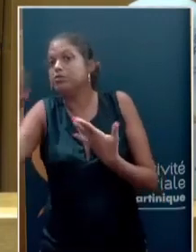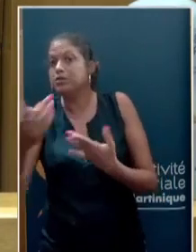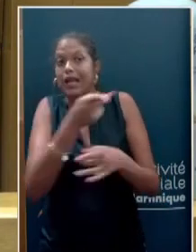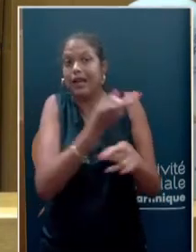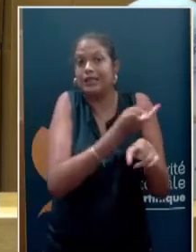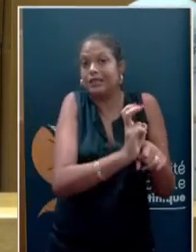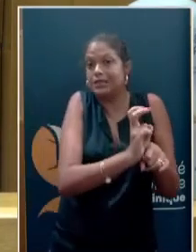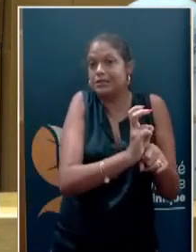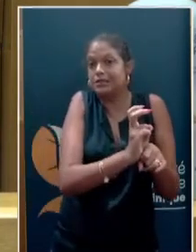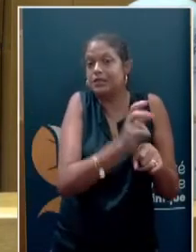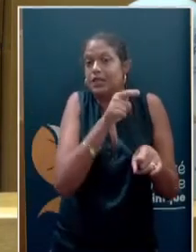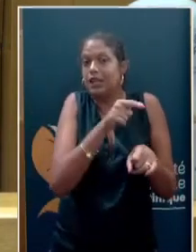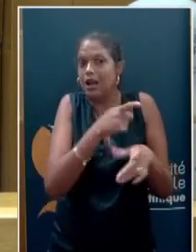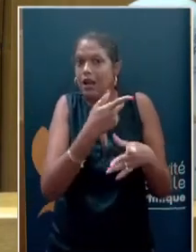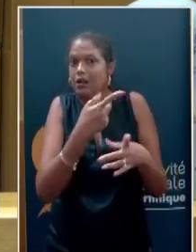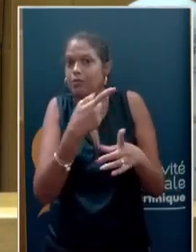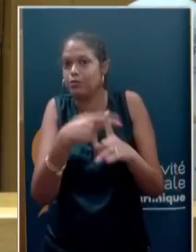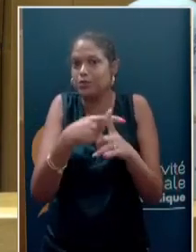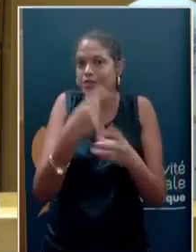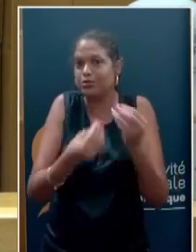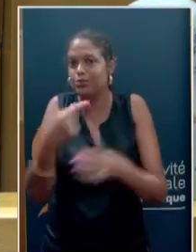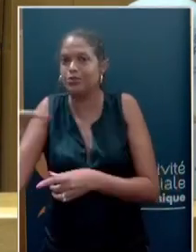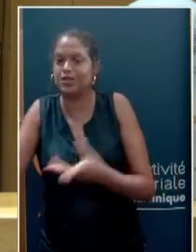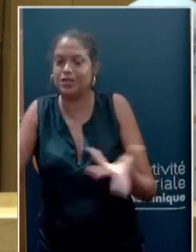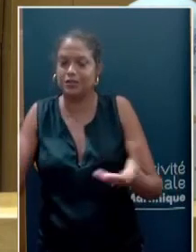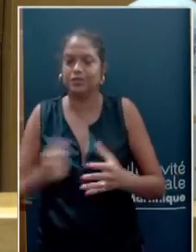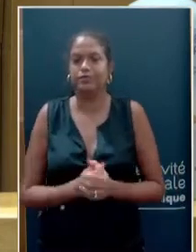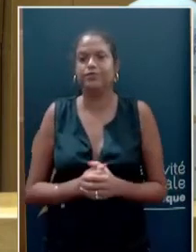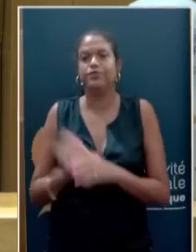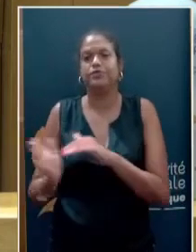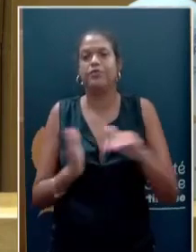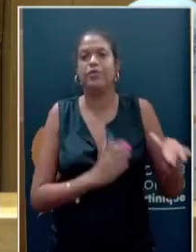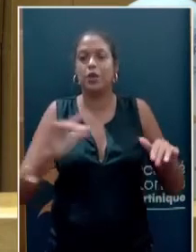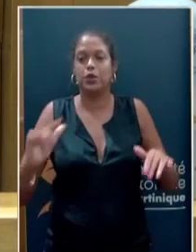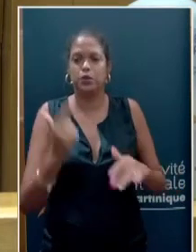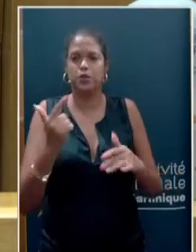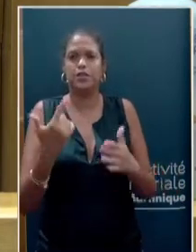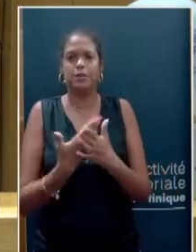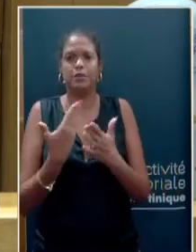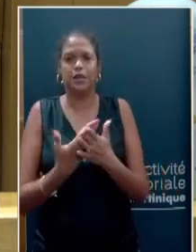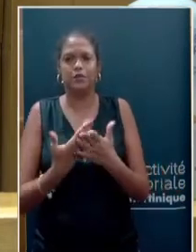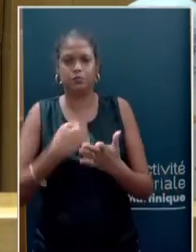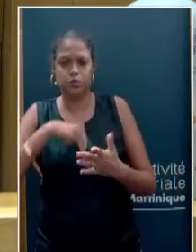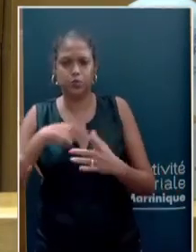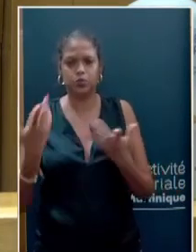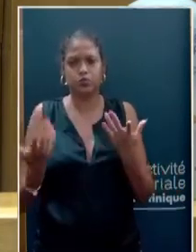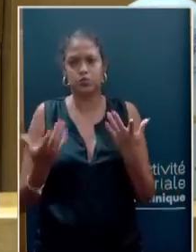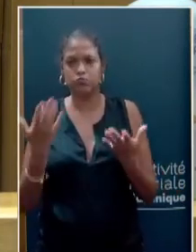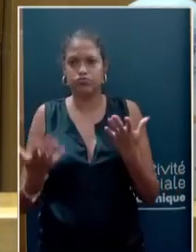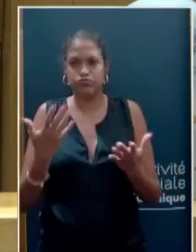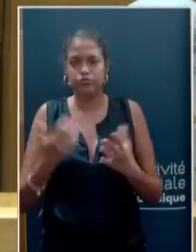pris était calculé ou pas. Deuxième point qui a attiré notre attention